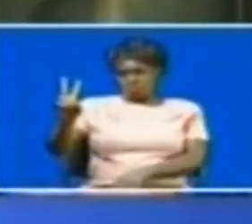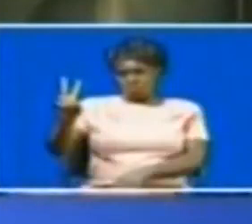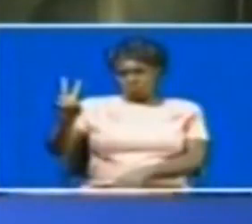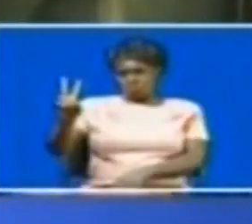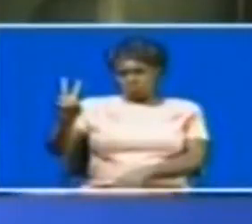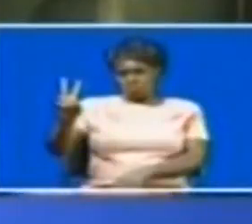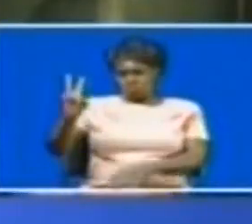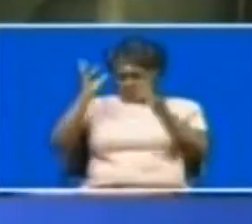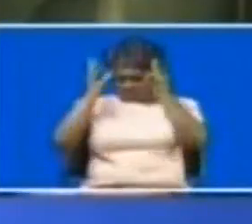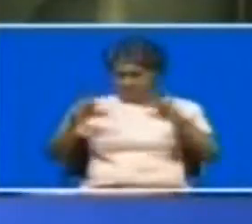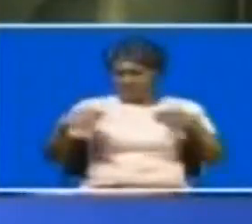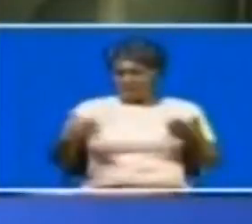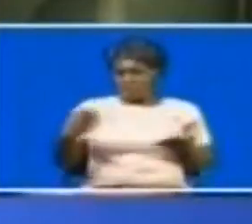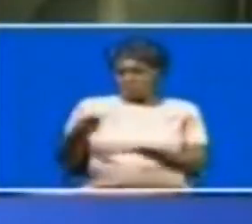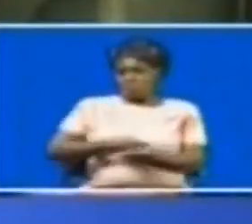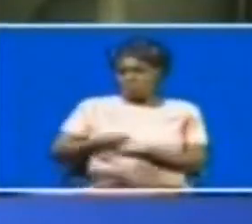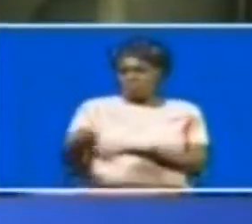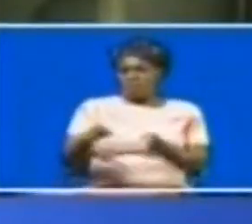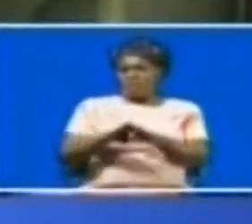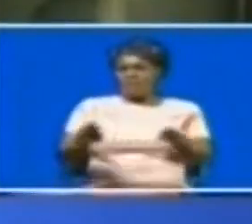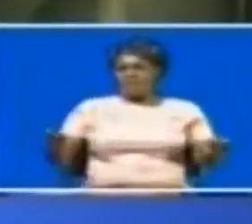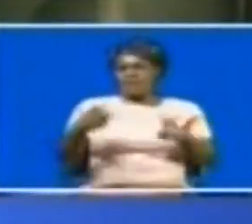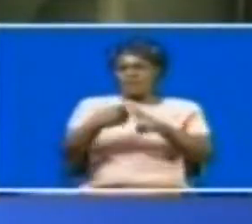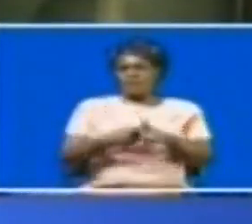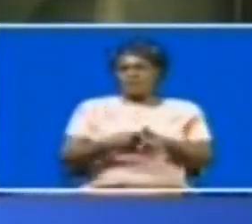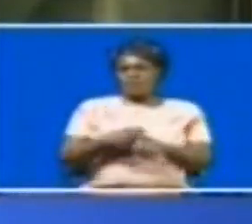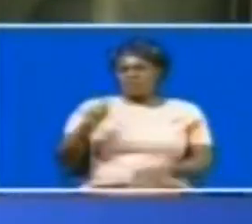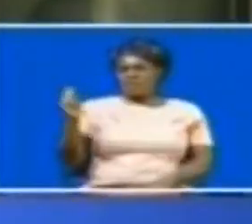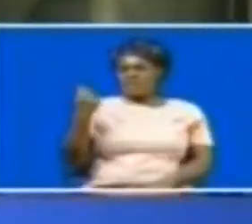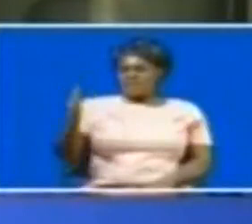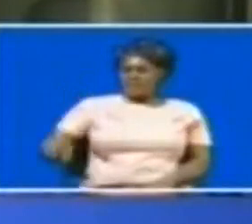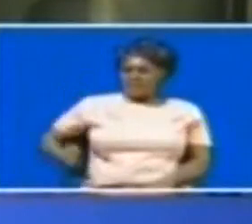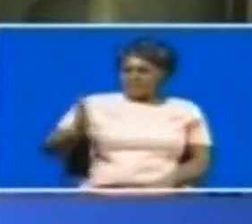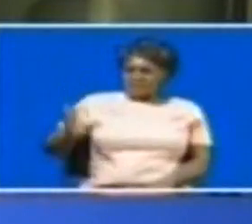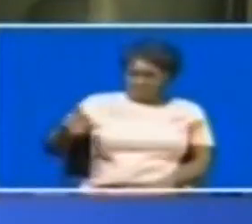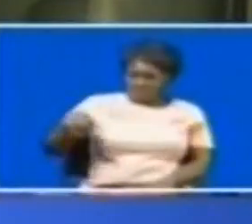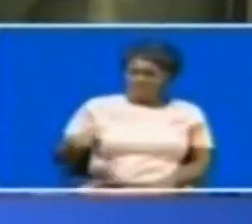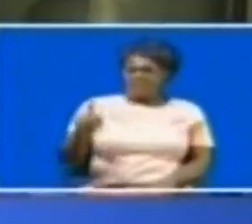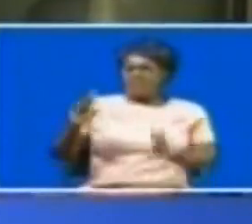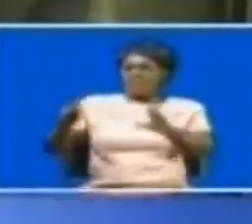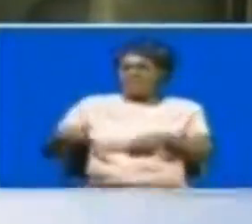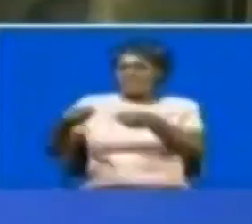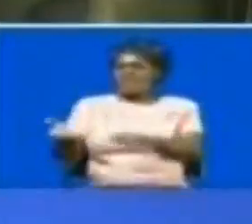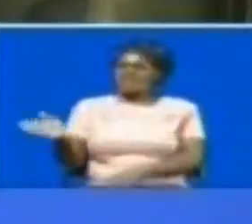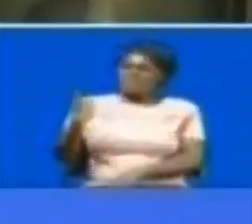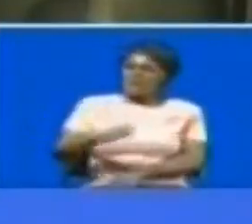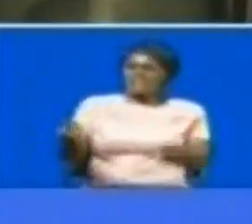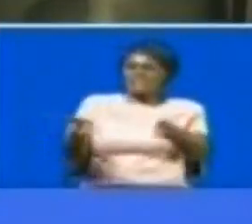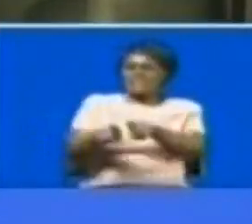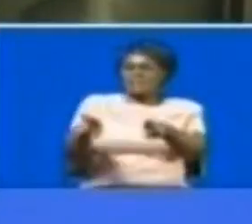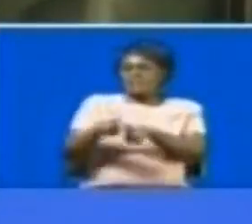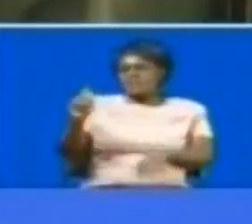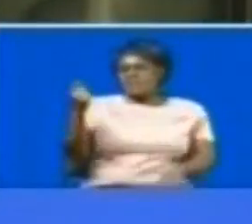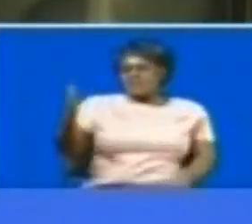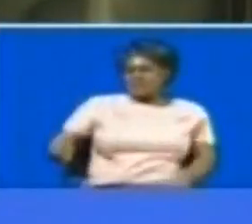decided to buy off from the Kenya Railways itself to give to the same